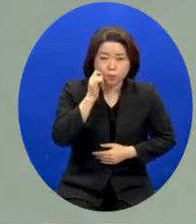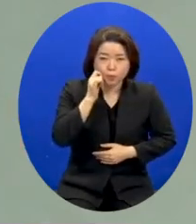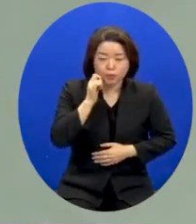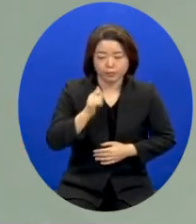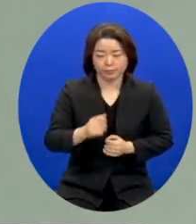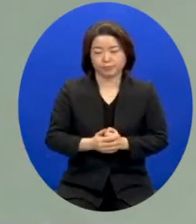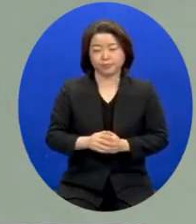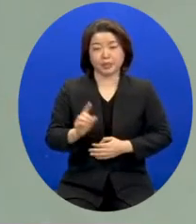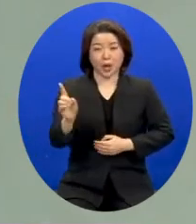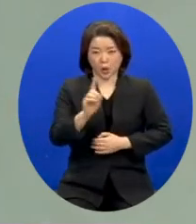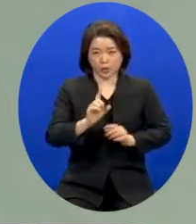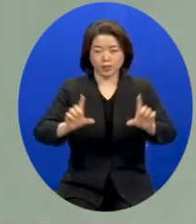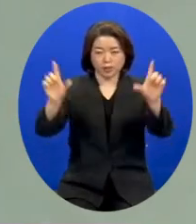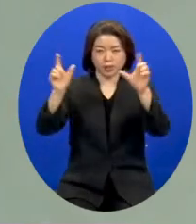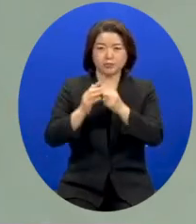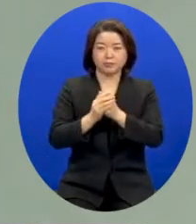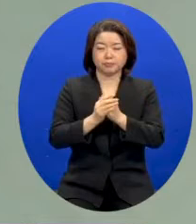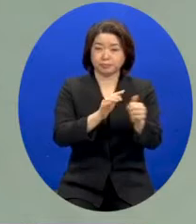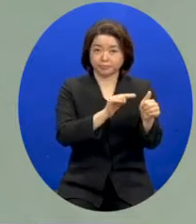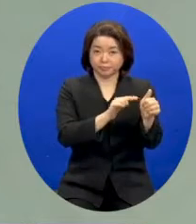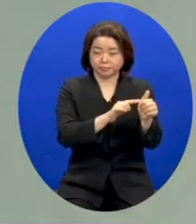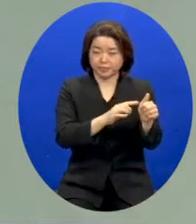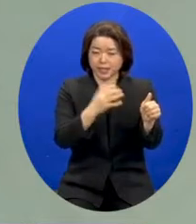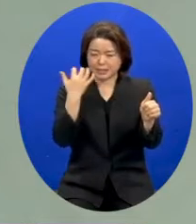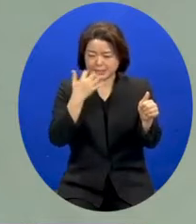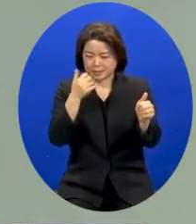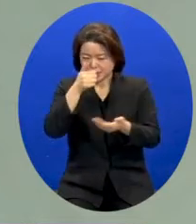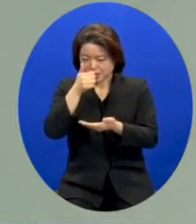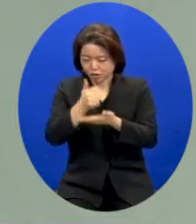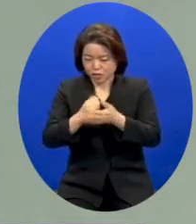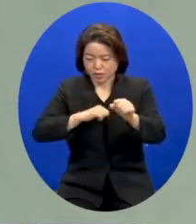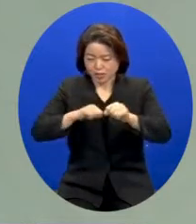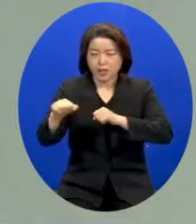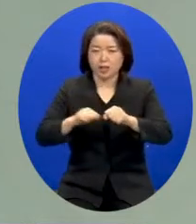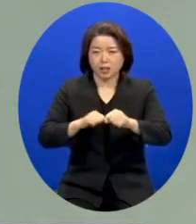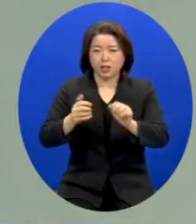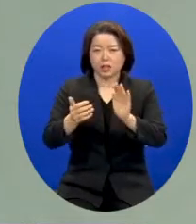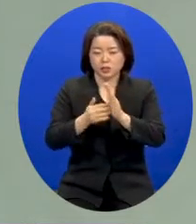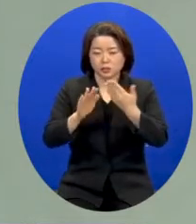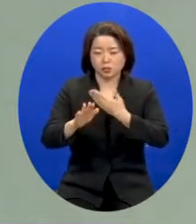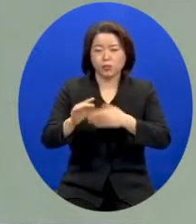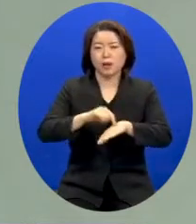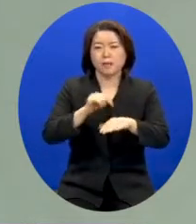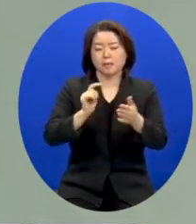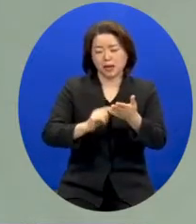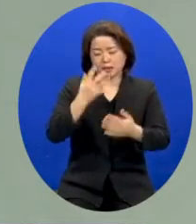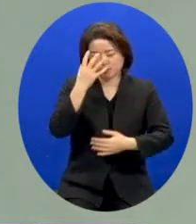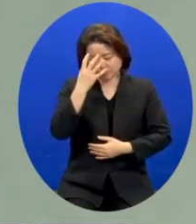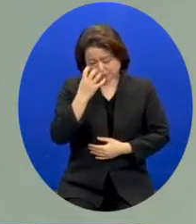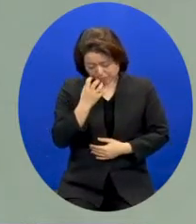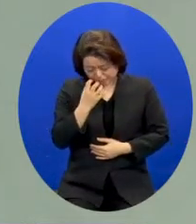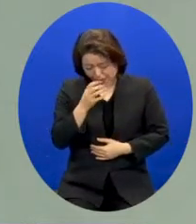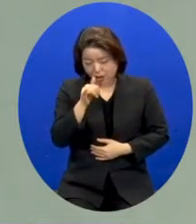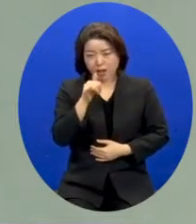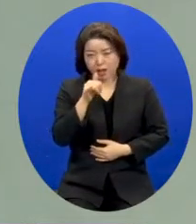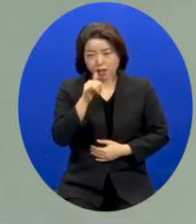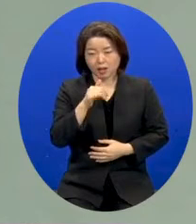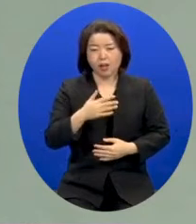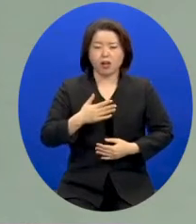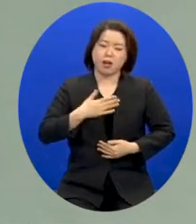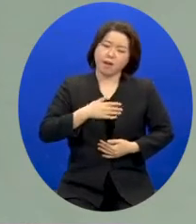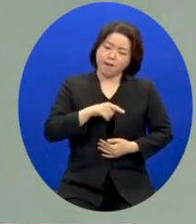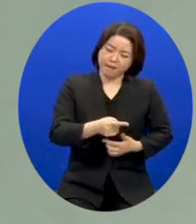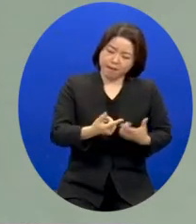날 그가 음란한 죄를 짓고 너무 마음이 비참해지더랍니다. 내가